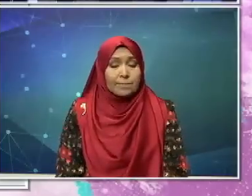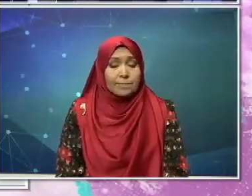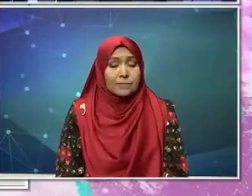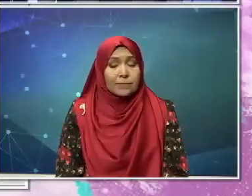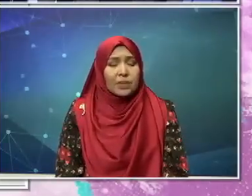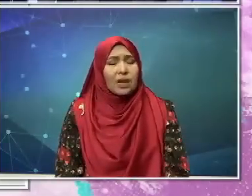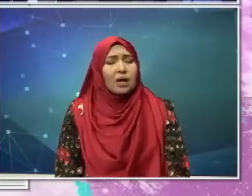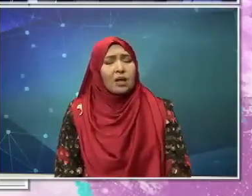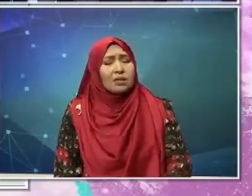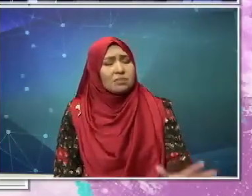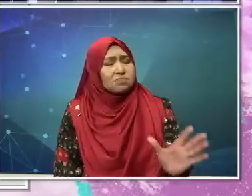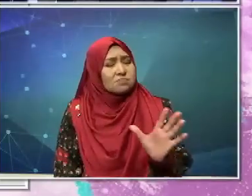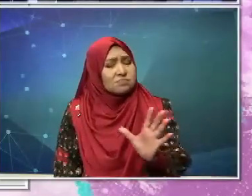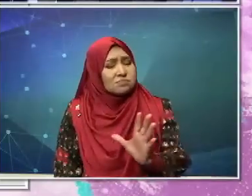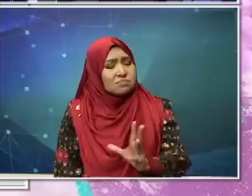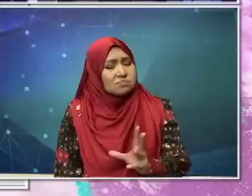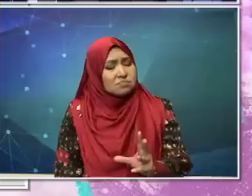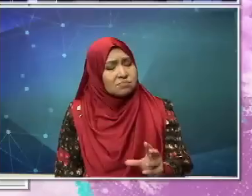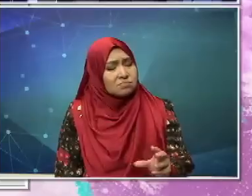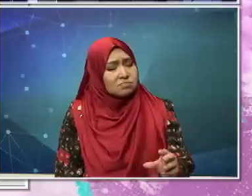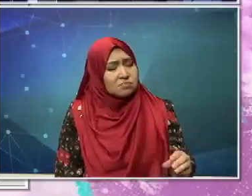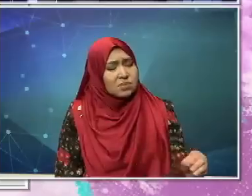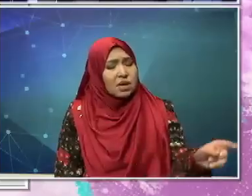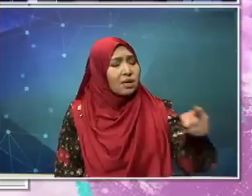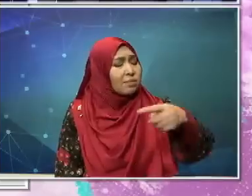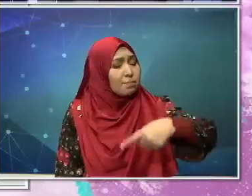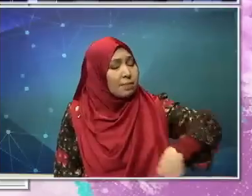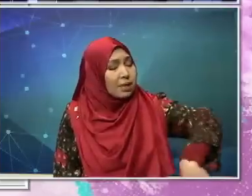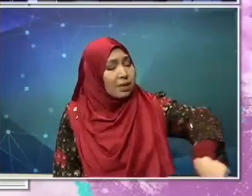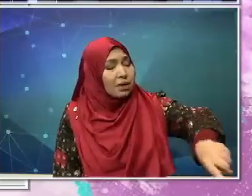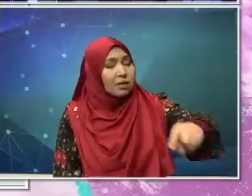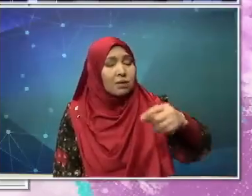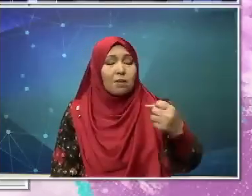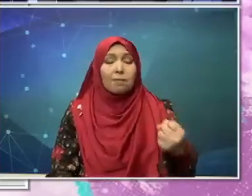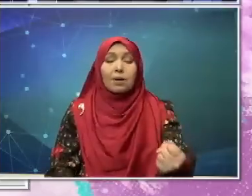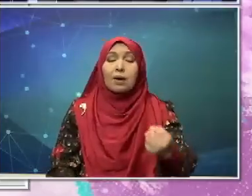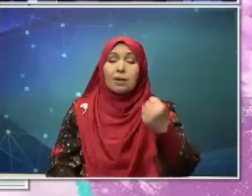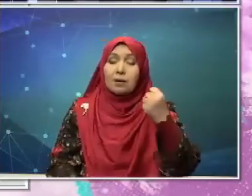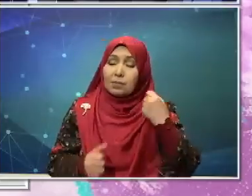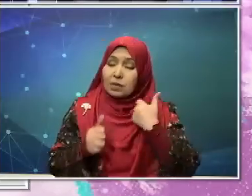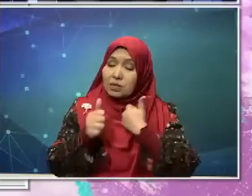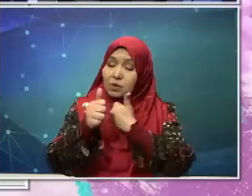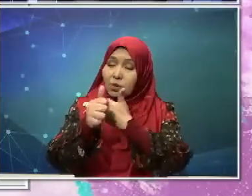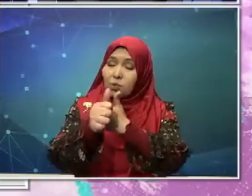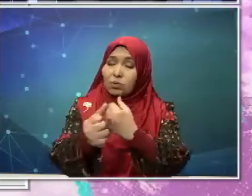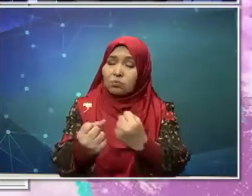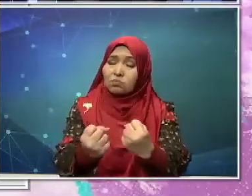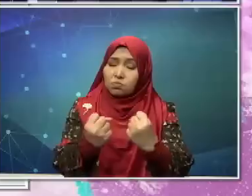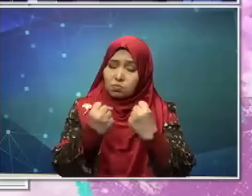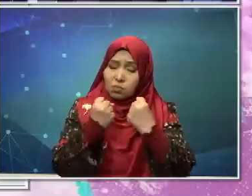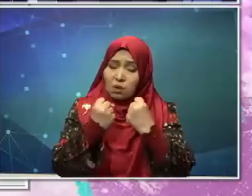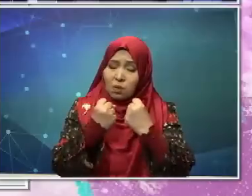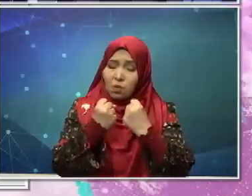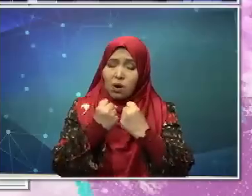Hai bau uh bihi mustam siku